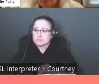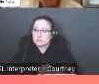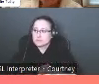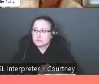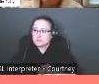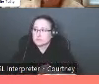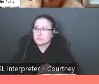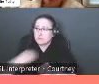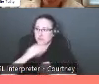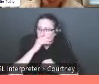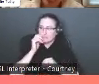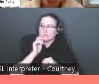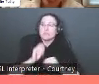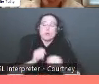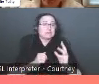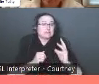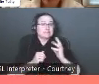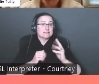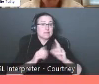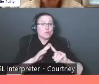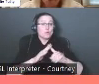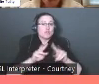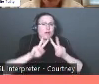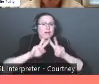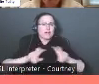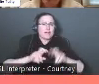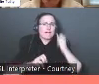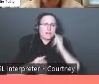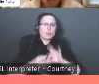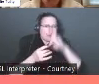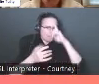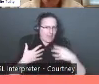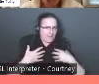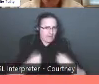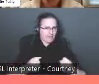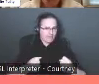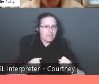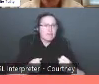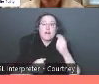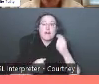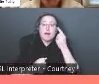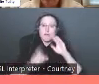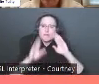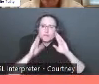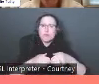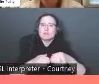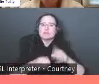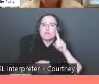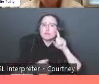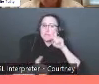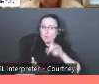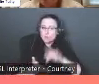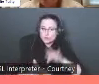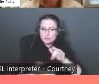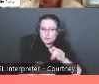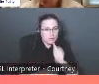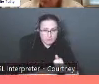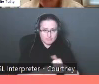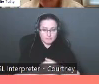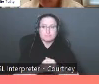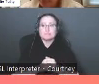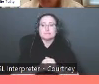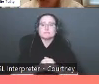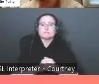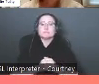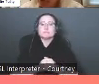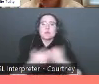intime. L'analyse d'origine que j'ai mentionnée lorsqu'on parlait de questions de violence conjugale